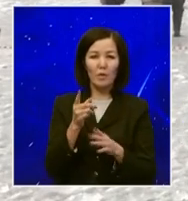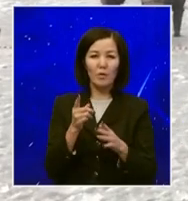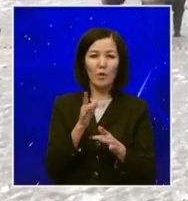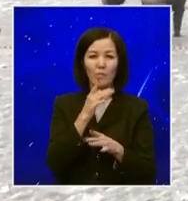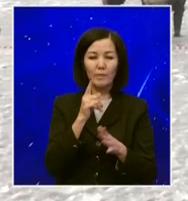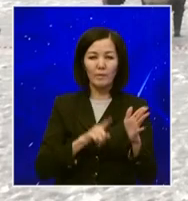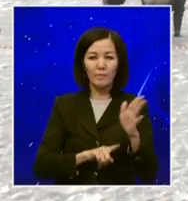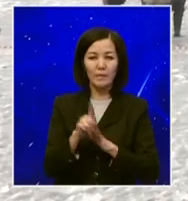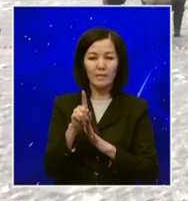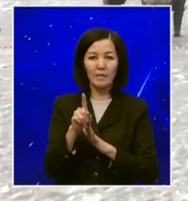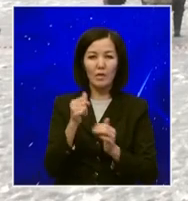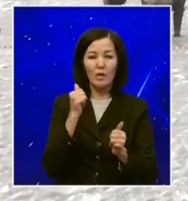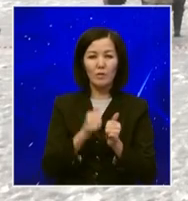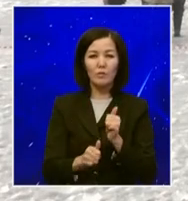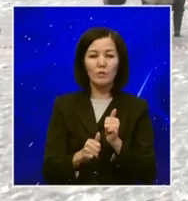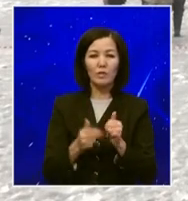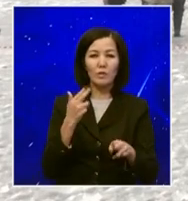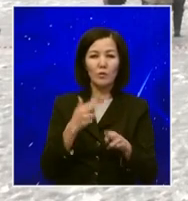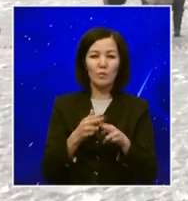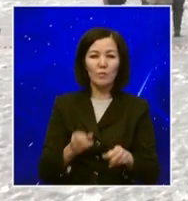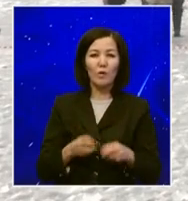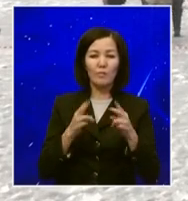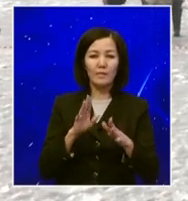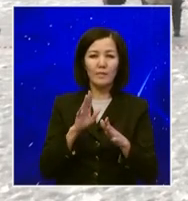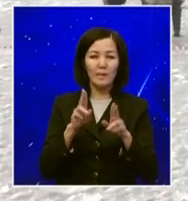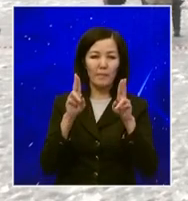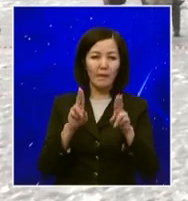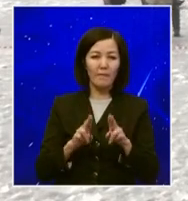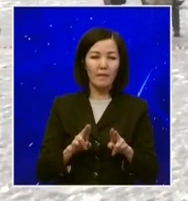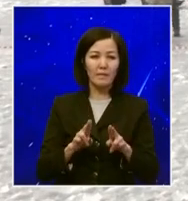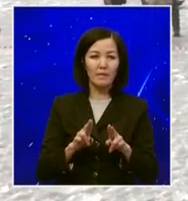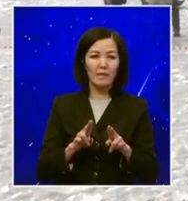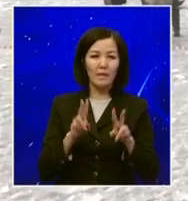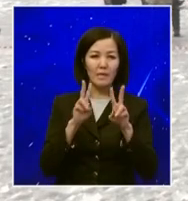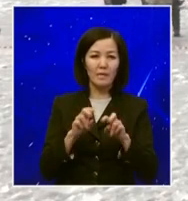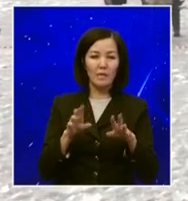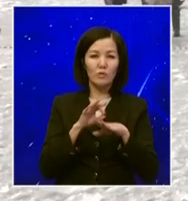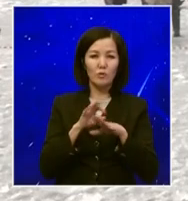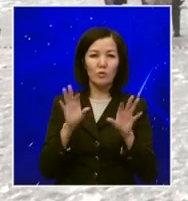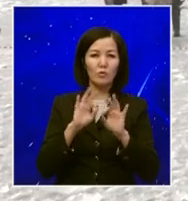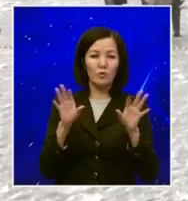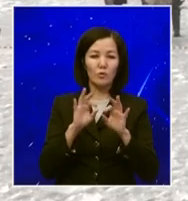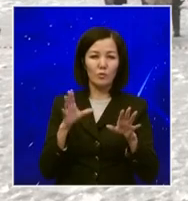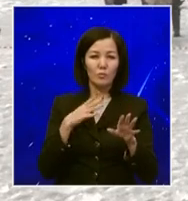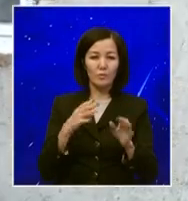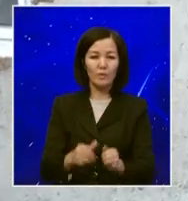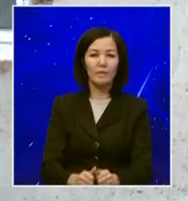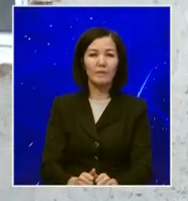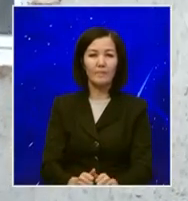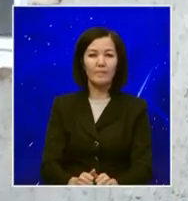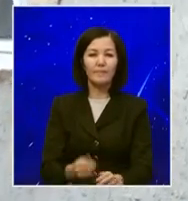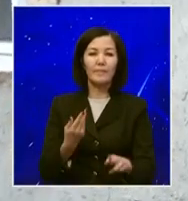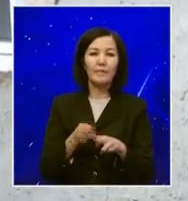басталуына байланысты күнделікті мұздағы қауіпсіздік ережелері бойынша рейдтер жүргізіліп, түсініктіру ережелерін жүргізілуде.